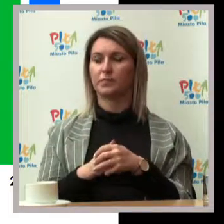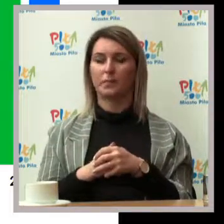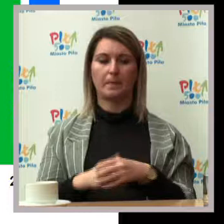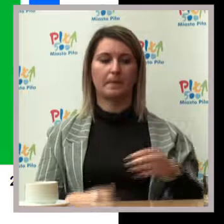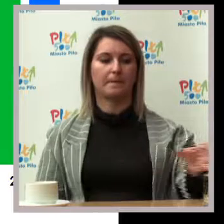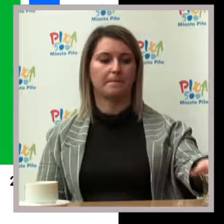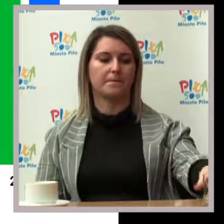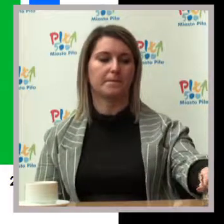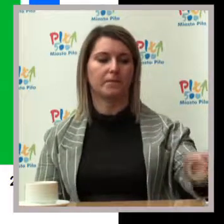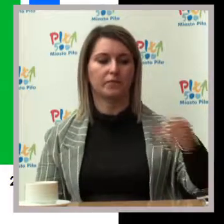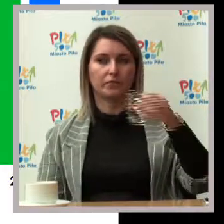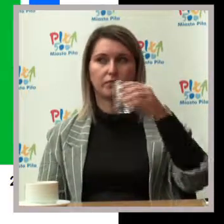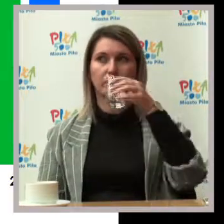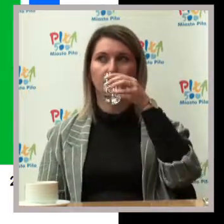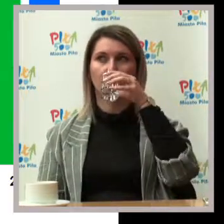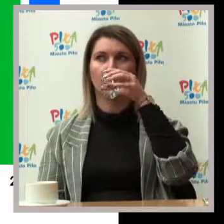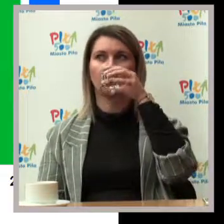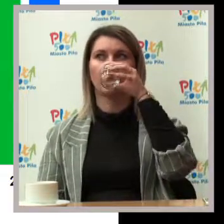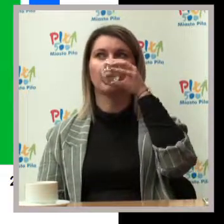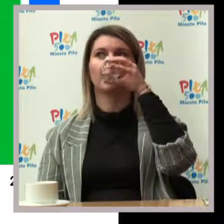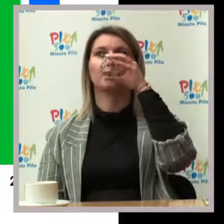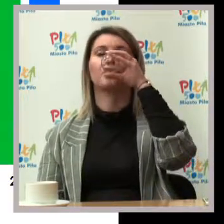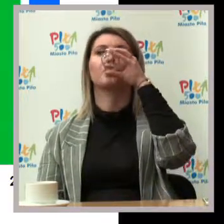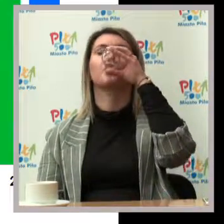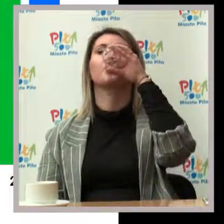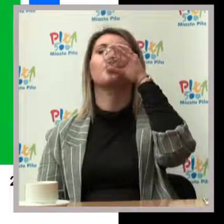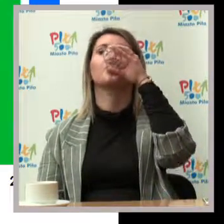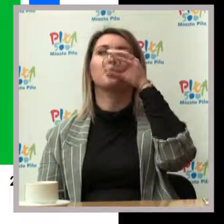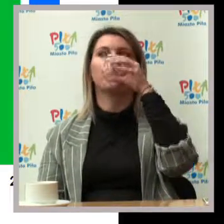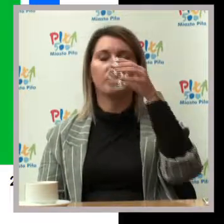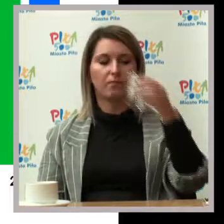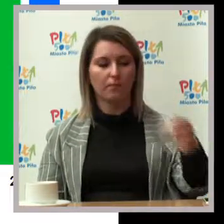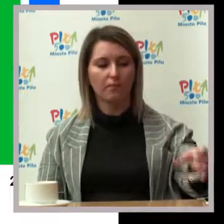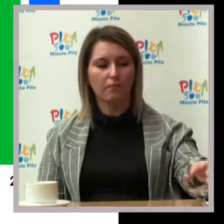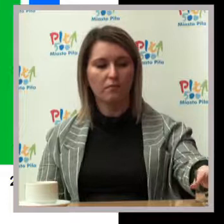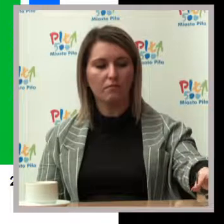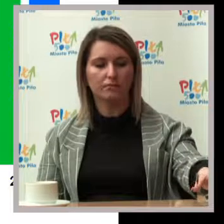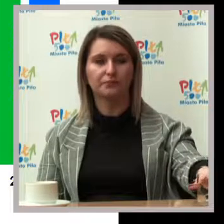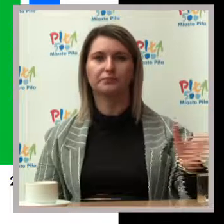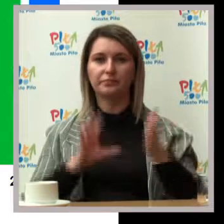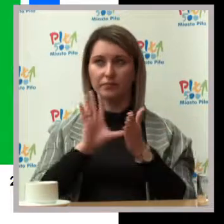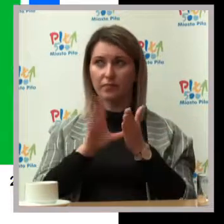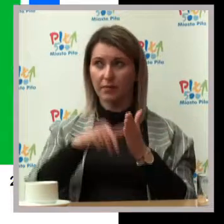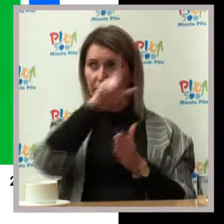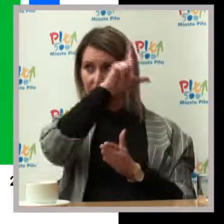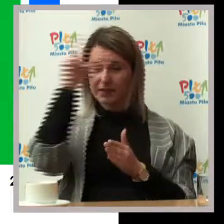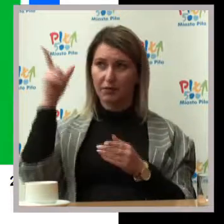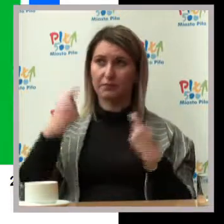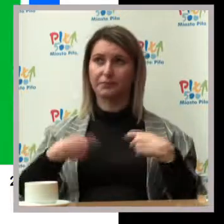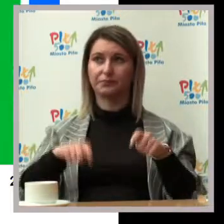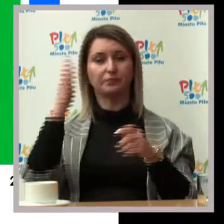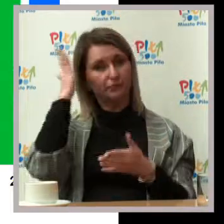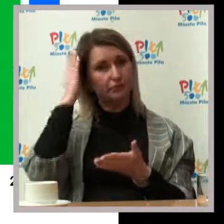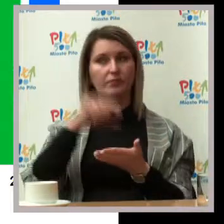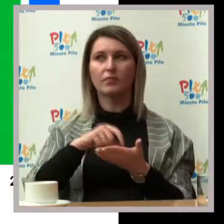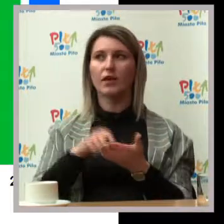Miejski Zakład Gospodarki Mieszkaniowej. Proszę Państwa, tutaj krótki również rys historyczny dla części z Państwa. Od 2014